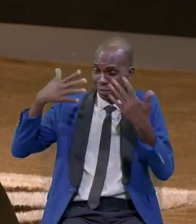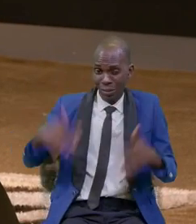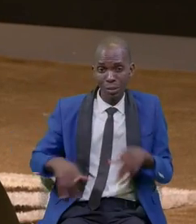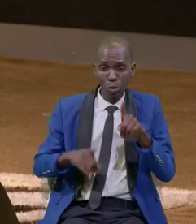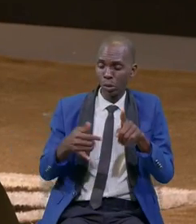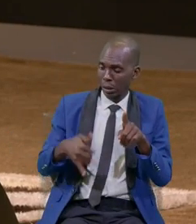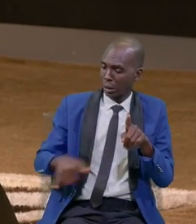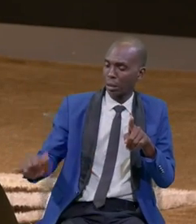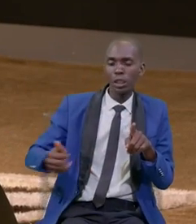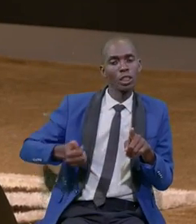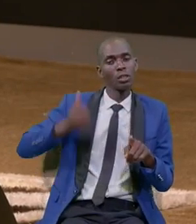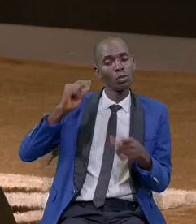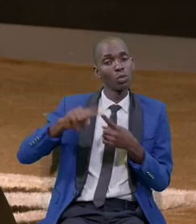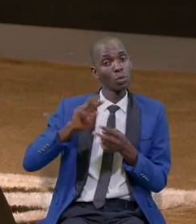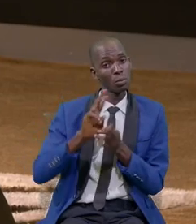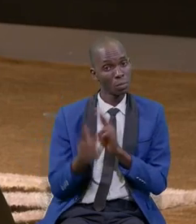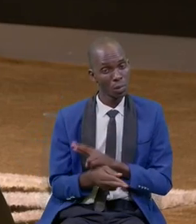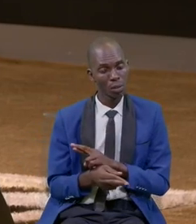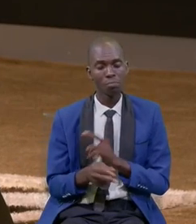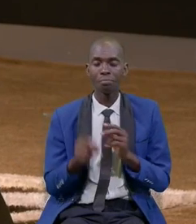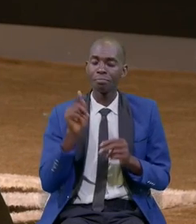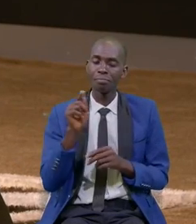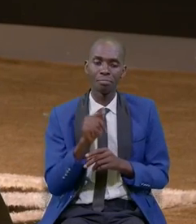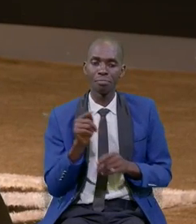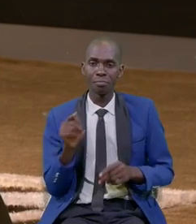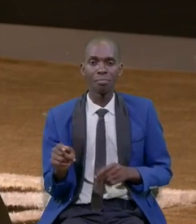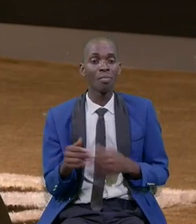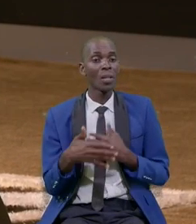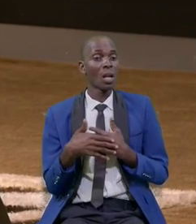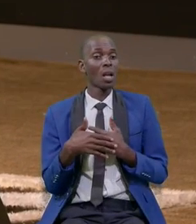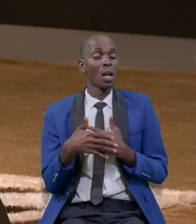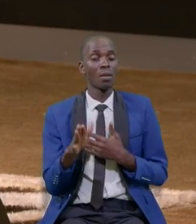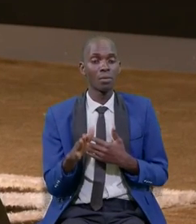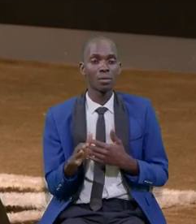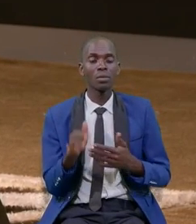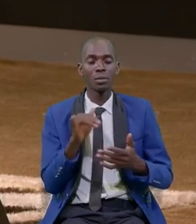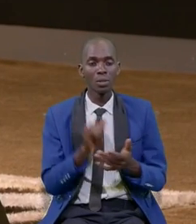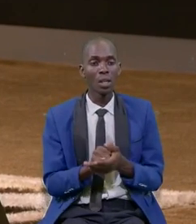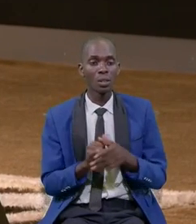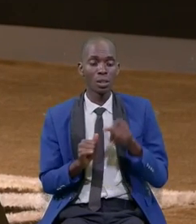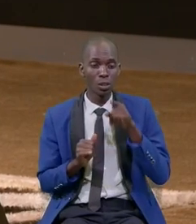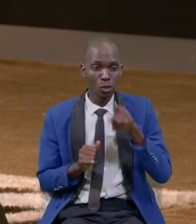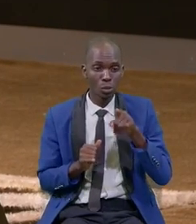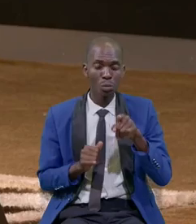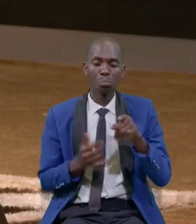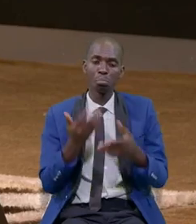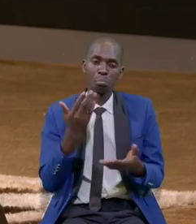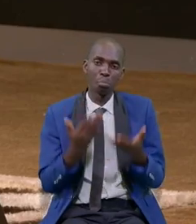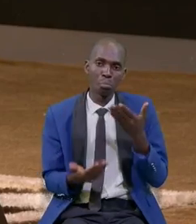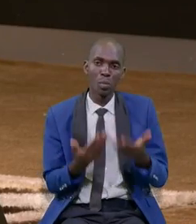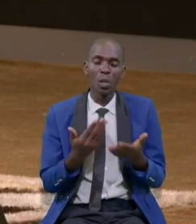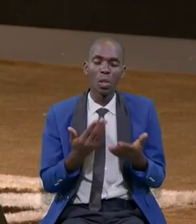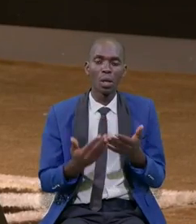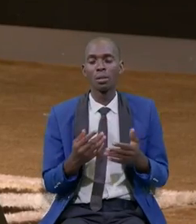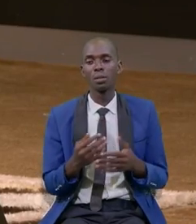Et vous qui avez vu, vous ne vous êtes pas ensuite repentis pour croire en